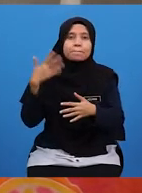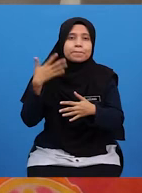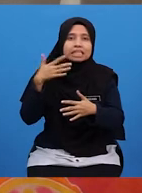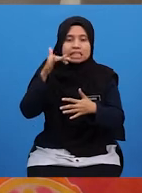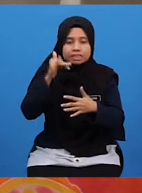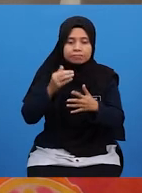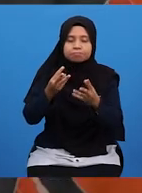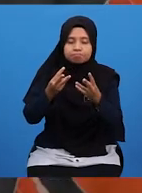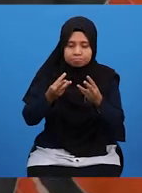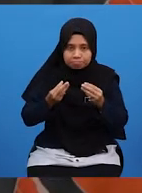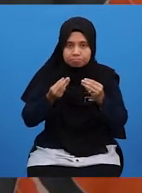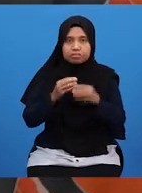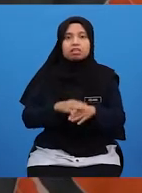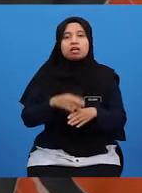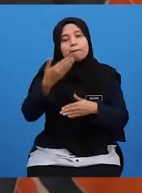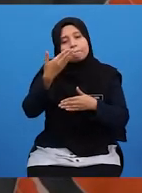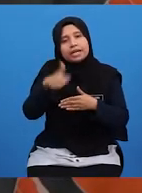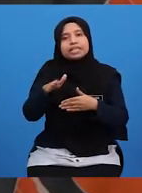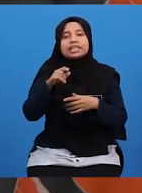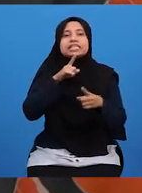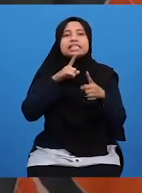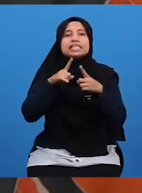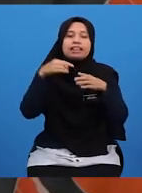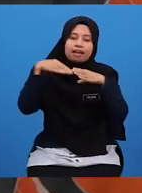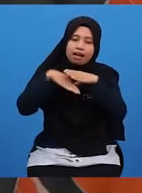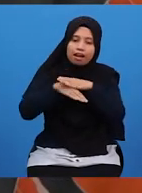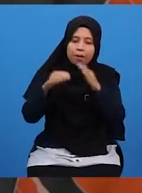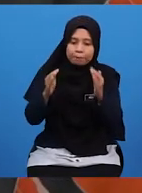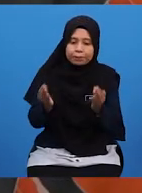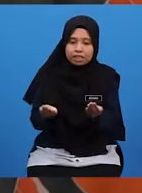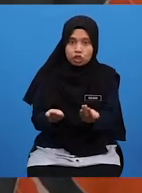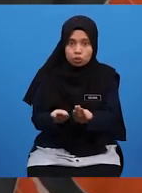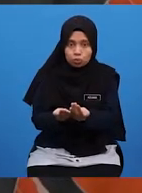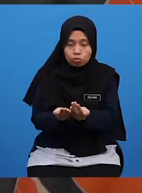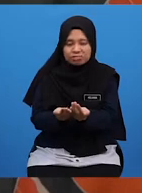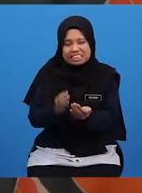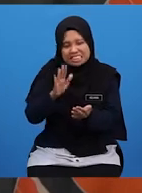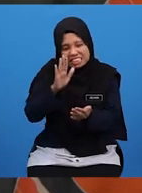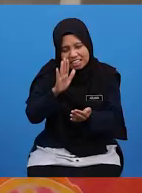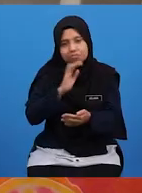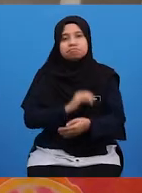dikehendaki. Biarkan lilin di dalam periuk peleburan seketika.